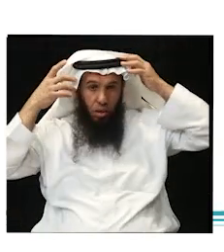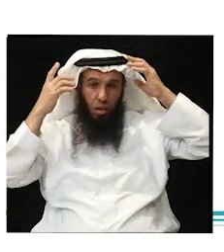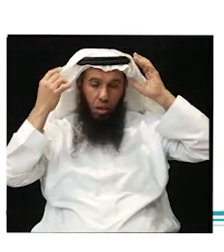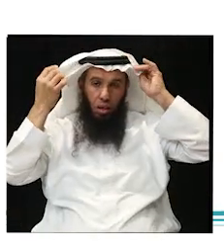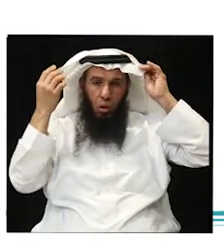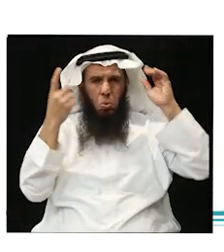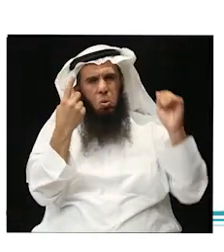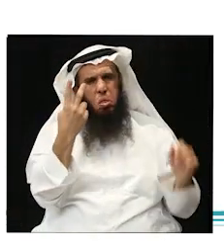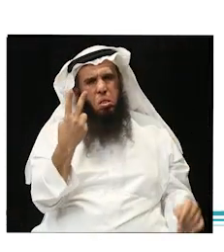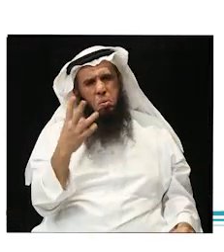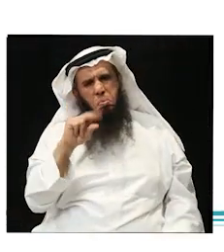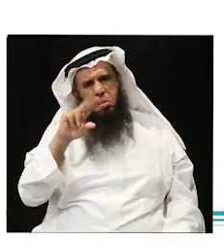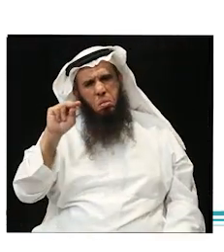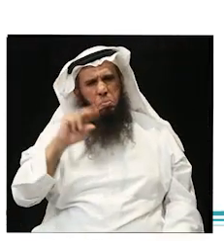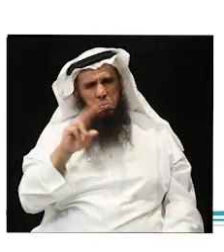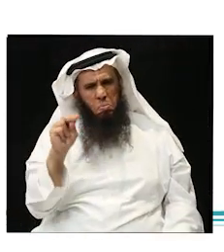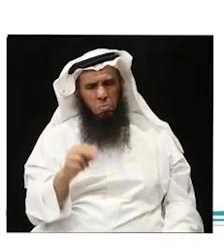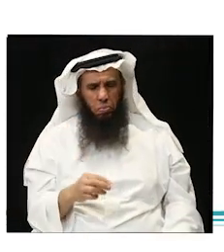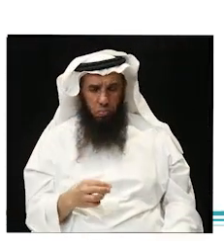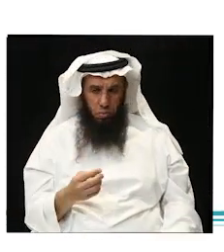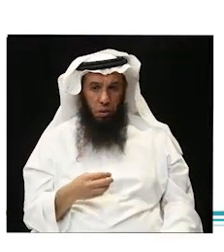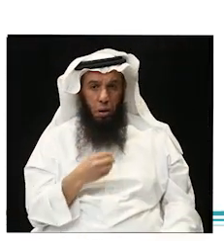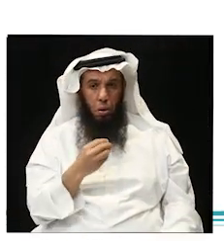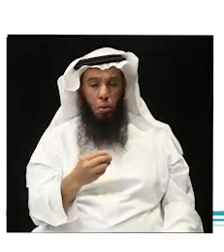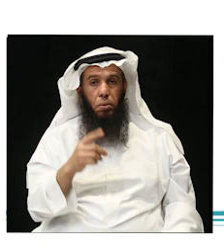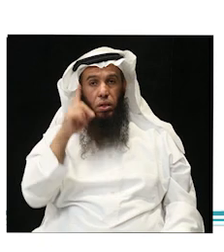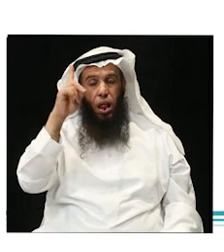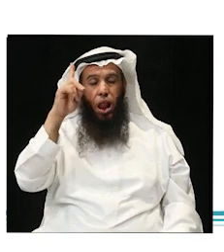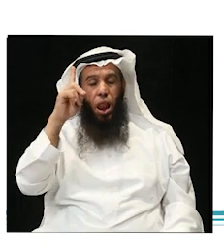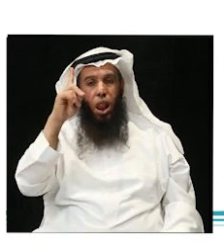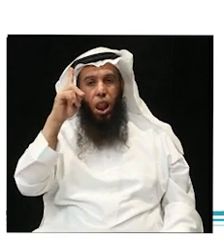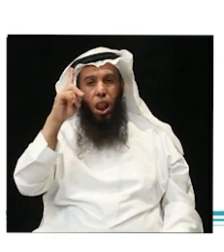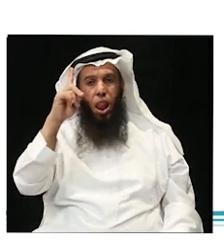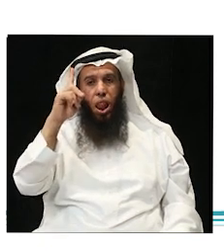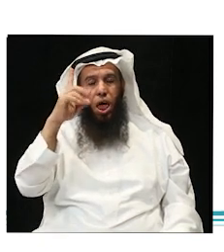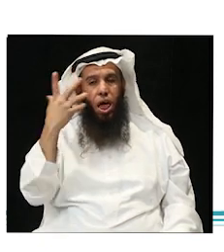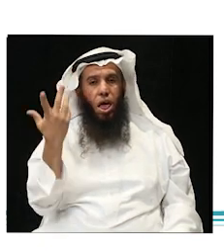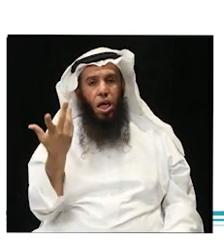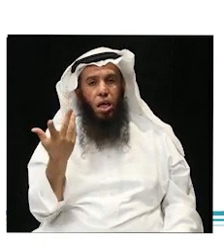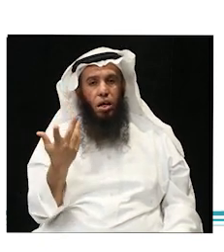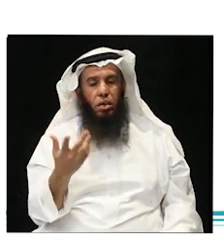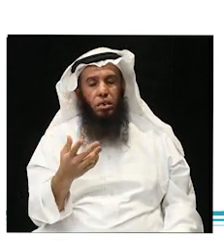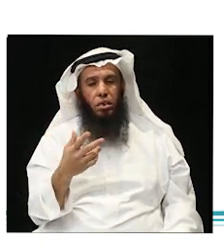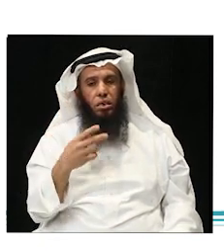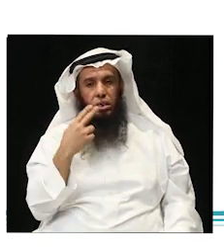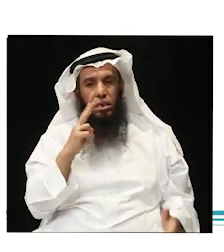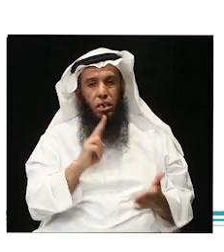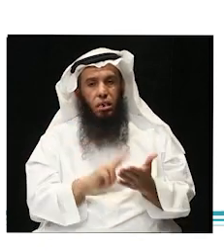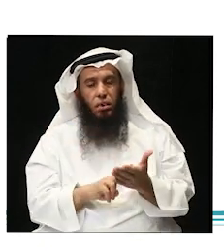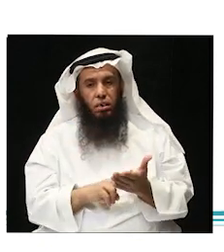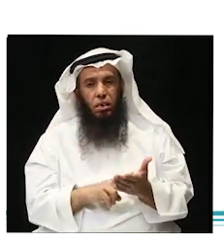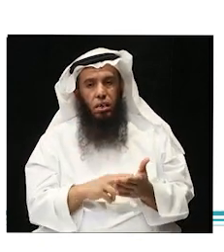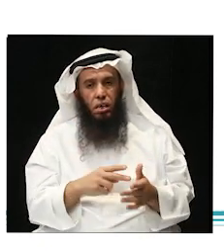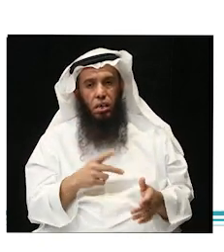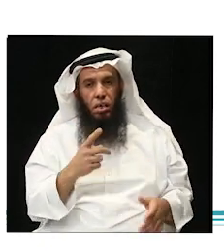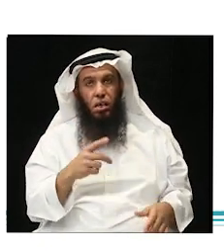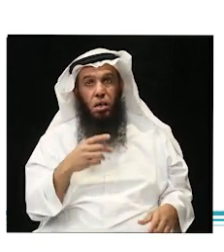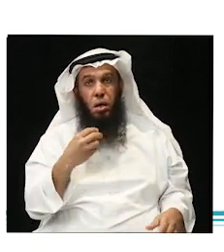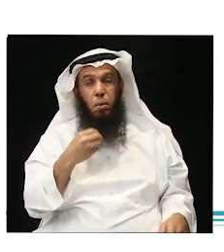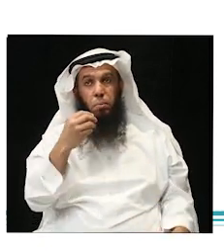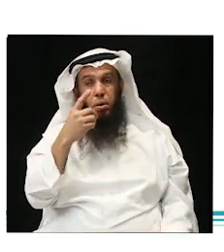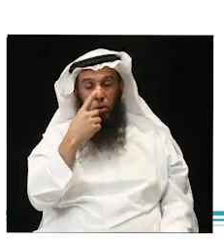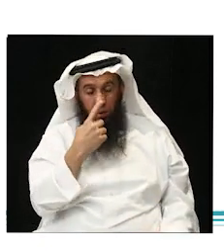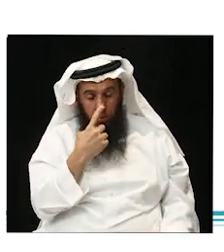للذل والخضوع والتعظيم له سبحانه وتعالى. والذين آمنوا أشد حبا لله، وهي واجبة وشرط في صحة